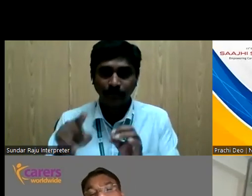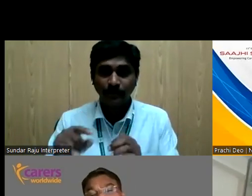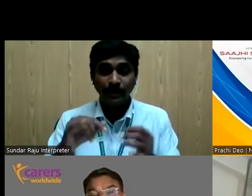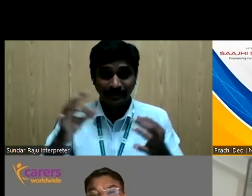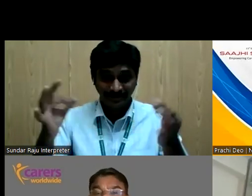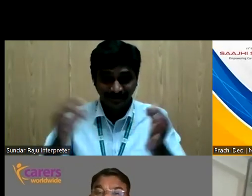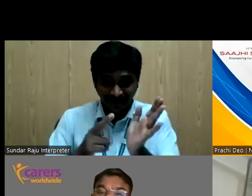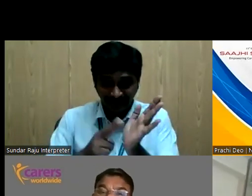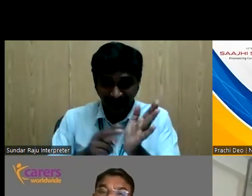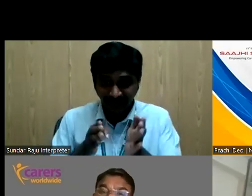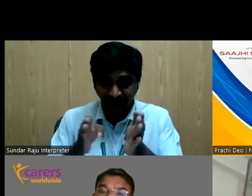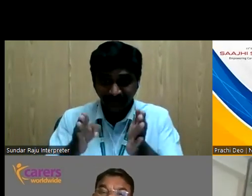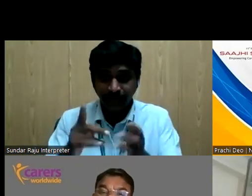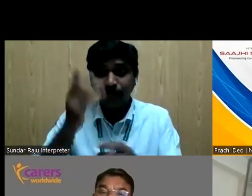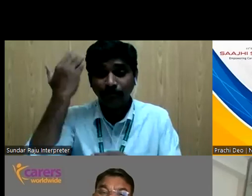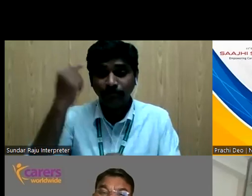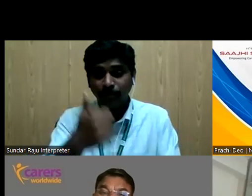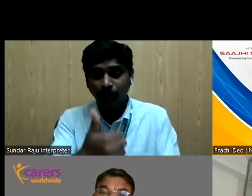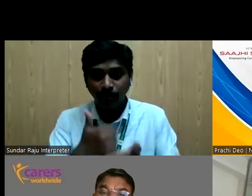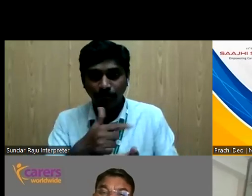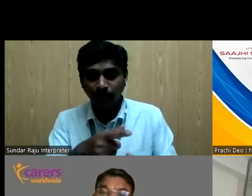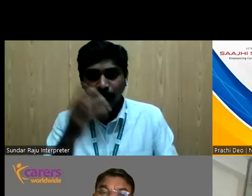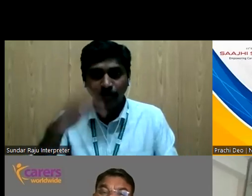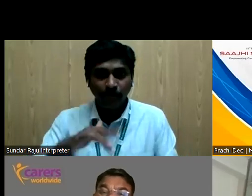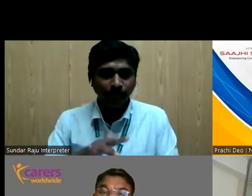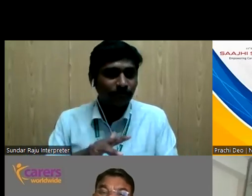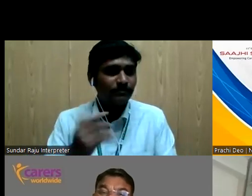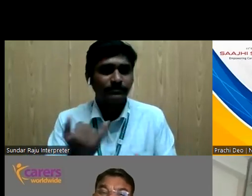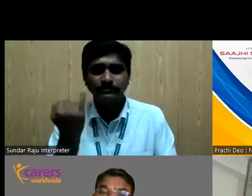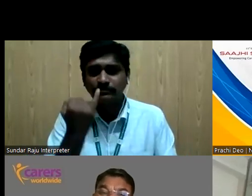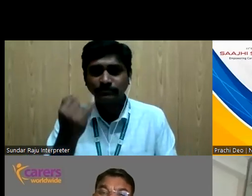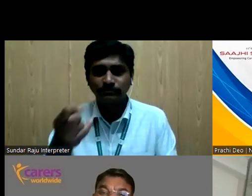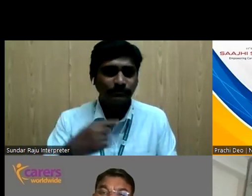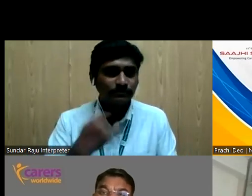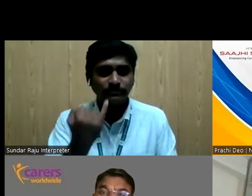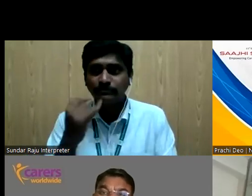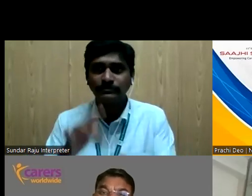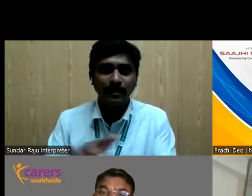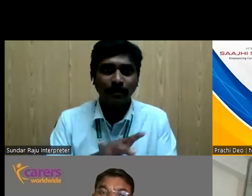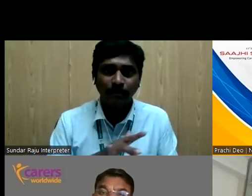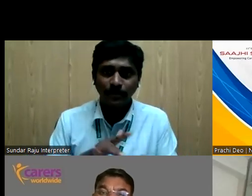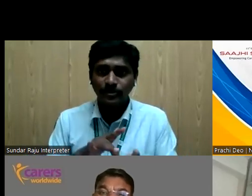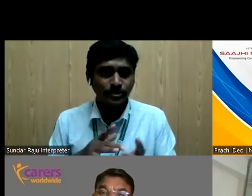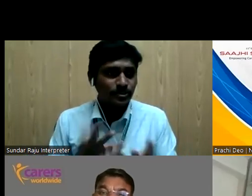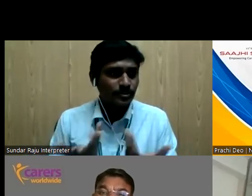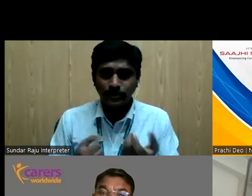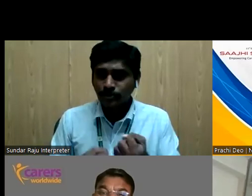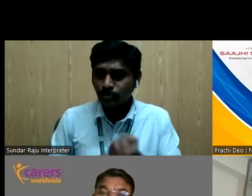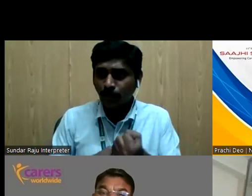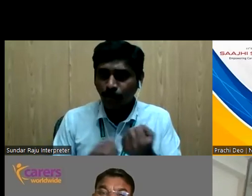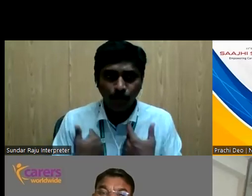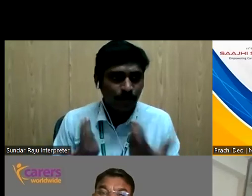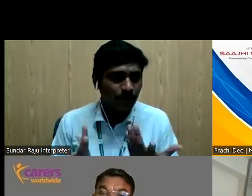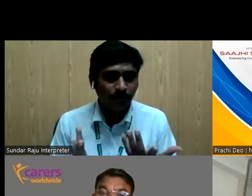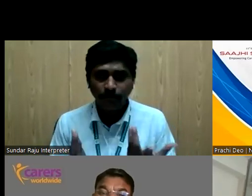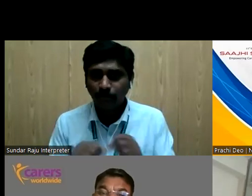ने मेरी हेल्प की है. उस टाइम जब मैं सेंटर ढूंढ रही थी, मेरे पास कोई सपोर्ट सिस्टम नहीं था. मैं रायपुर